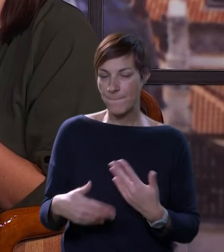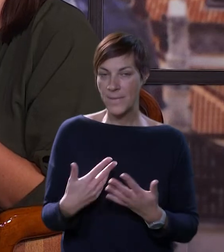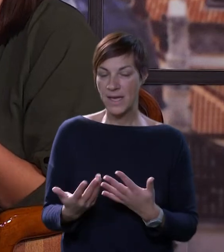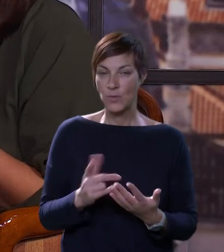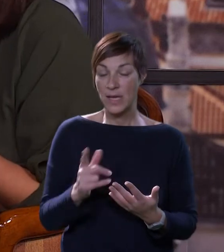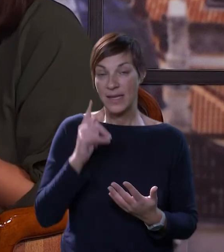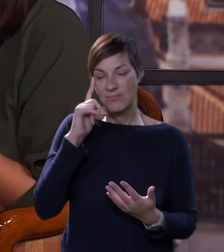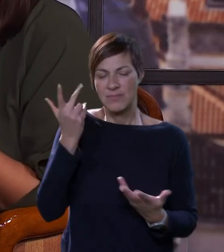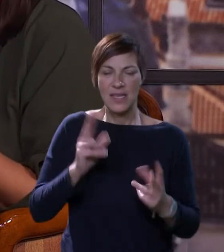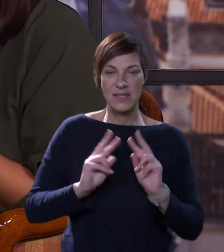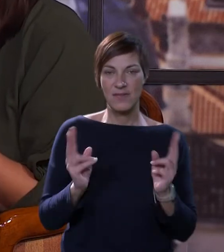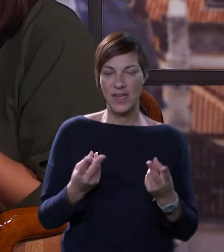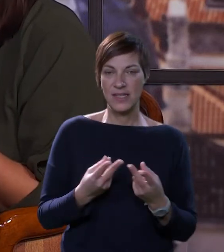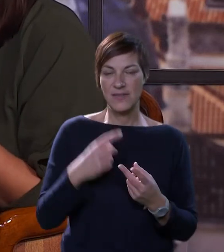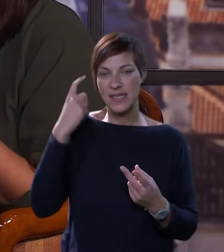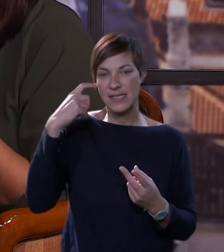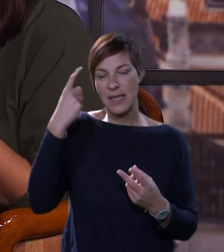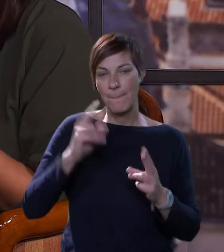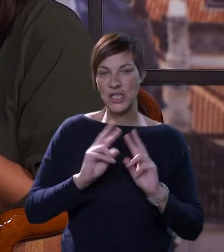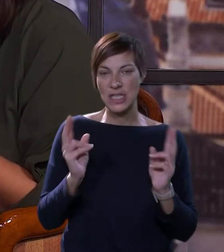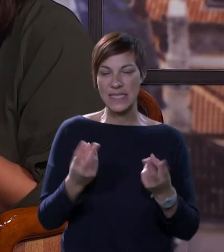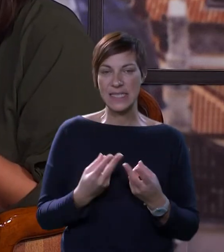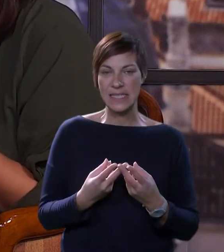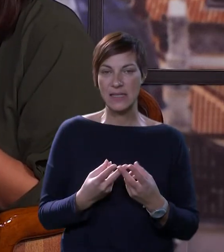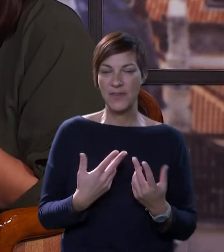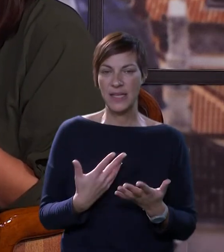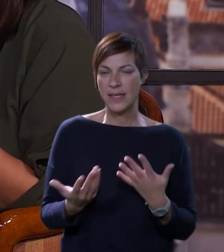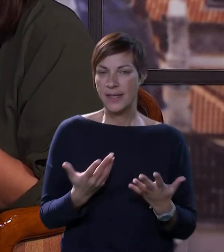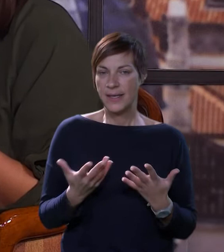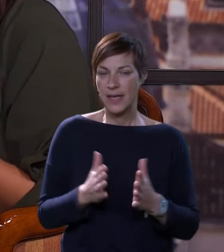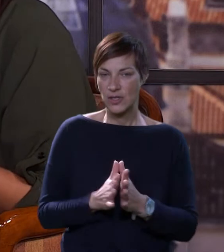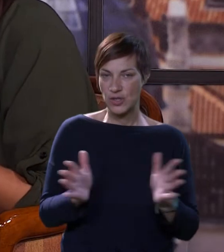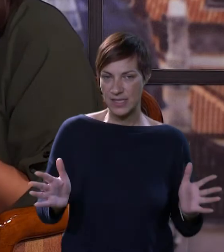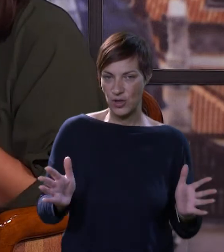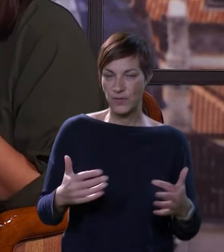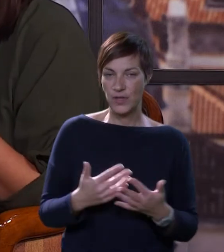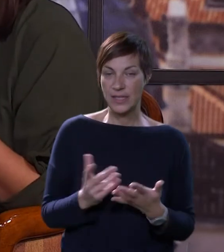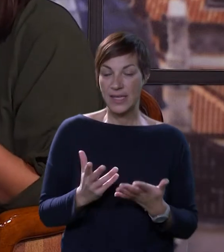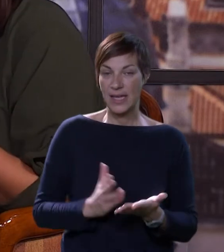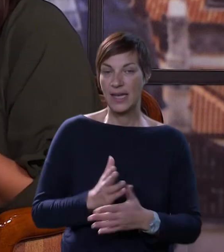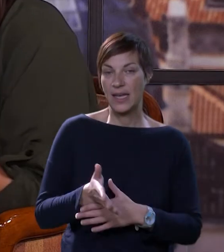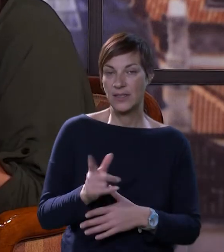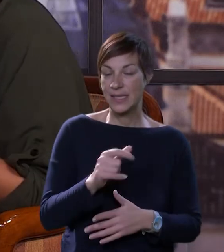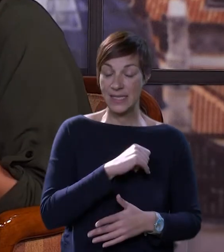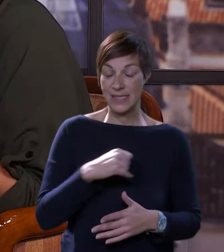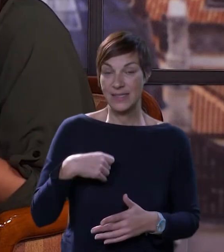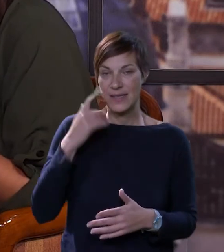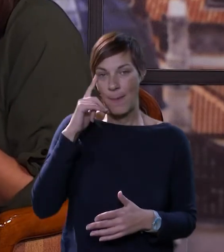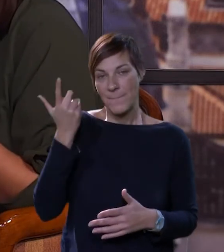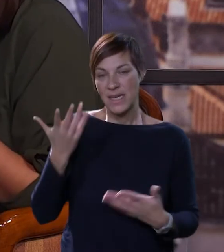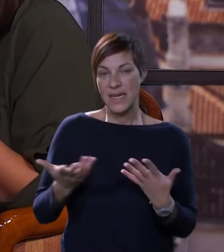neki možda nestvarni svijet, zamišljen u svijet mašte. Kako se odvojiti od njega? Nekad neko uči da ni sam ne